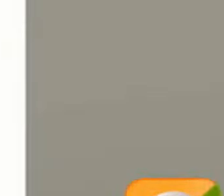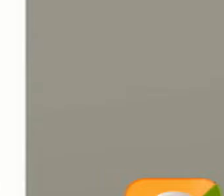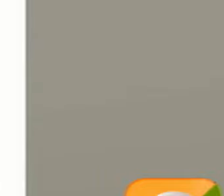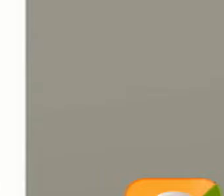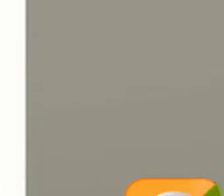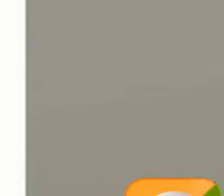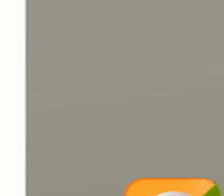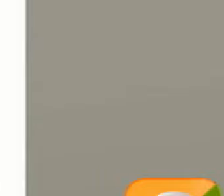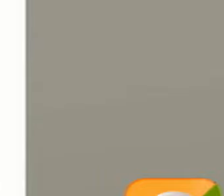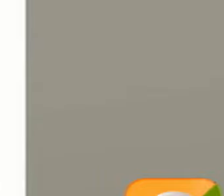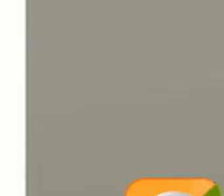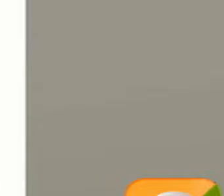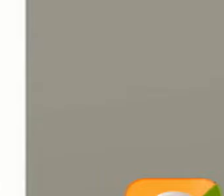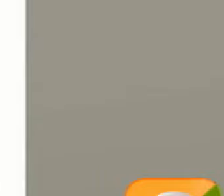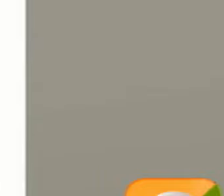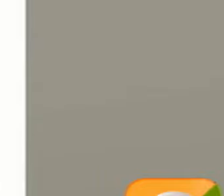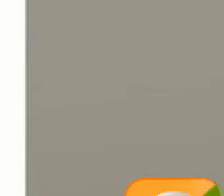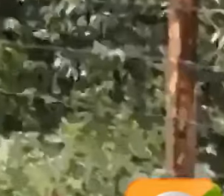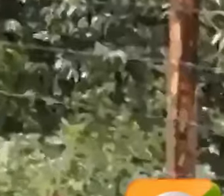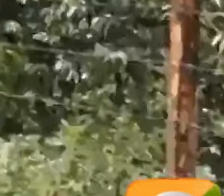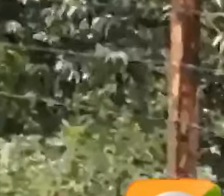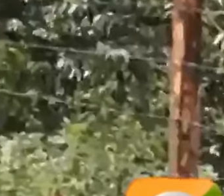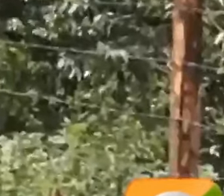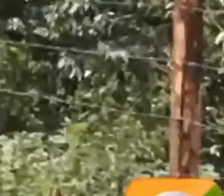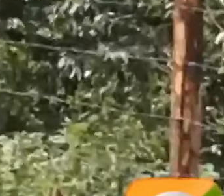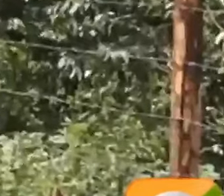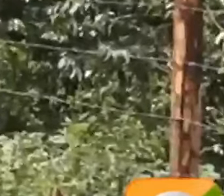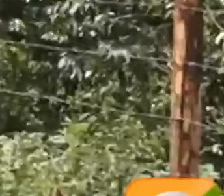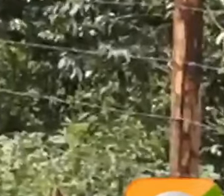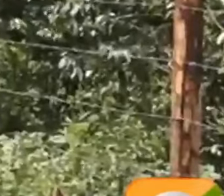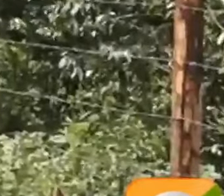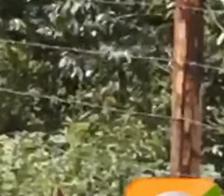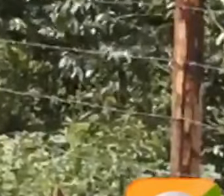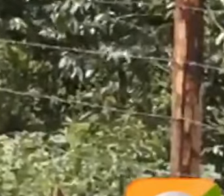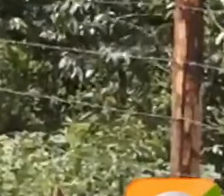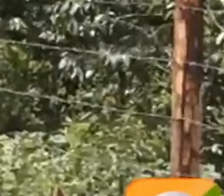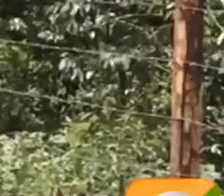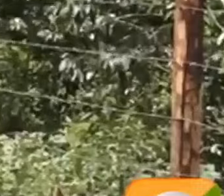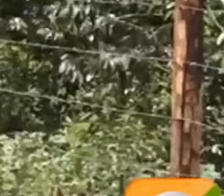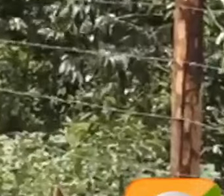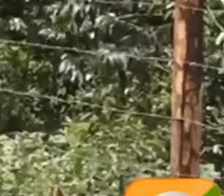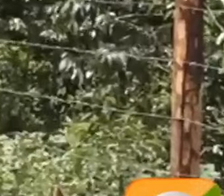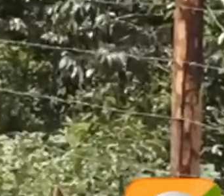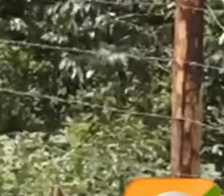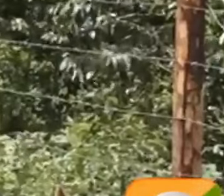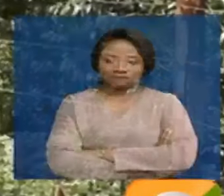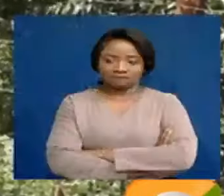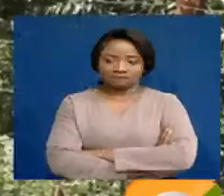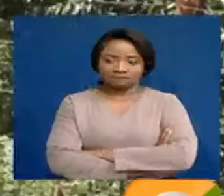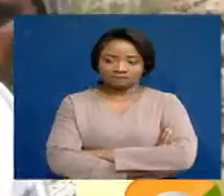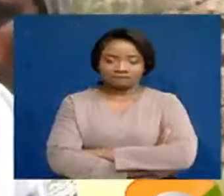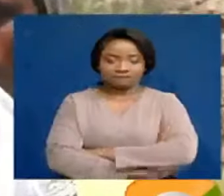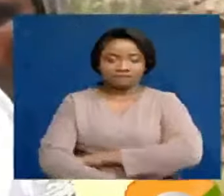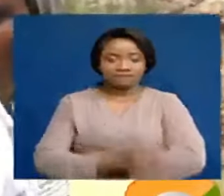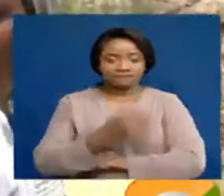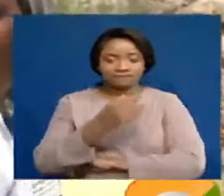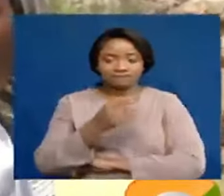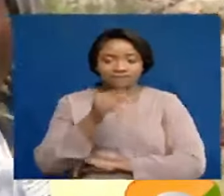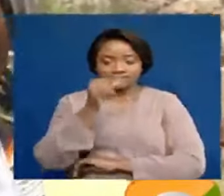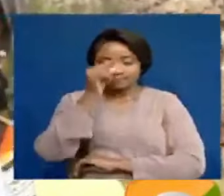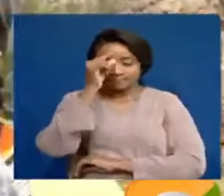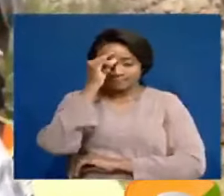hiyo. La kushangaza ni kuwa idara mbili za serikali zimechukua ardhi kutoka kwao na kuwalipa fidia.